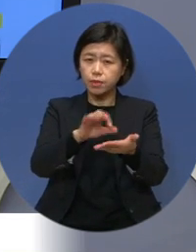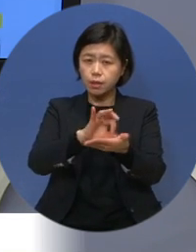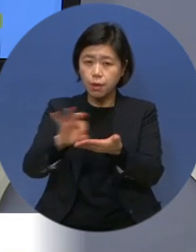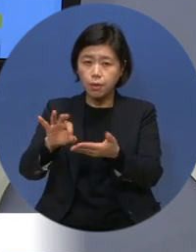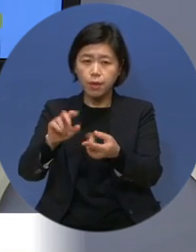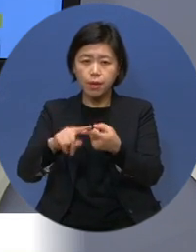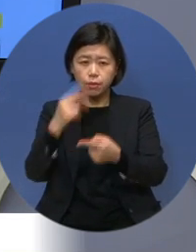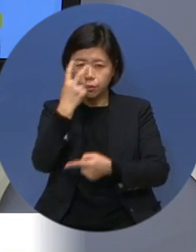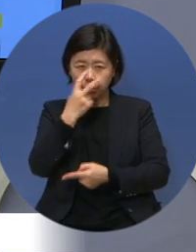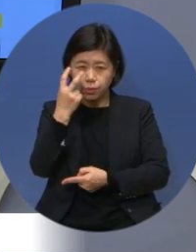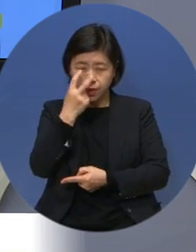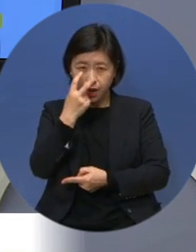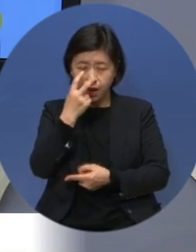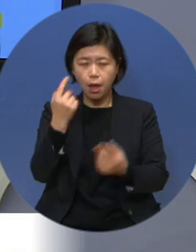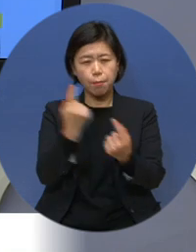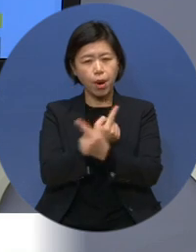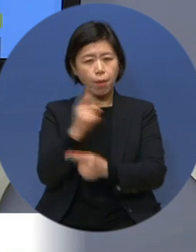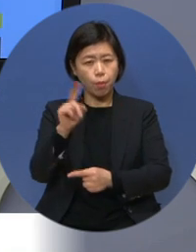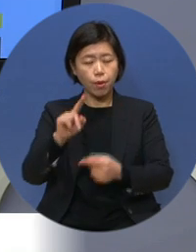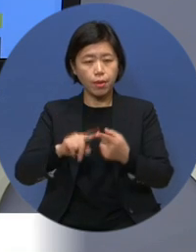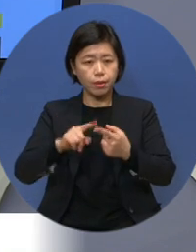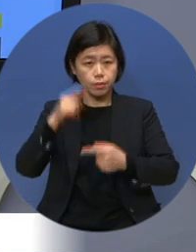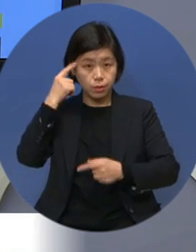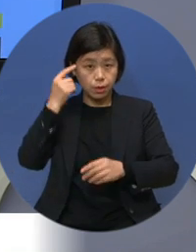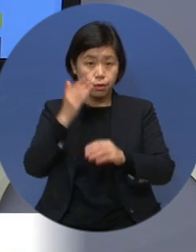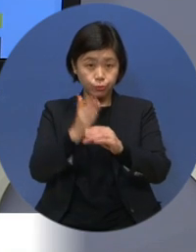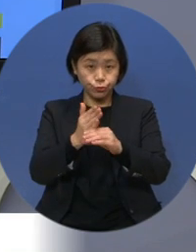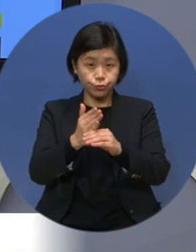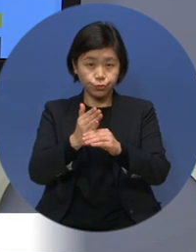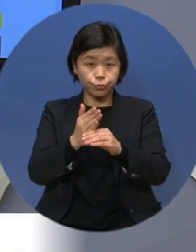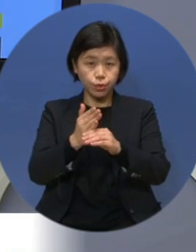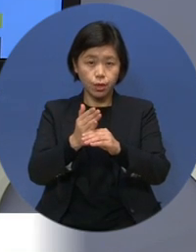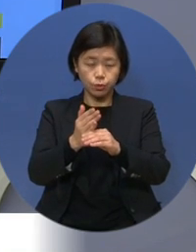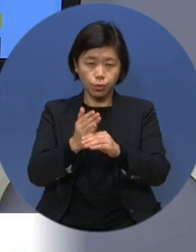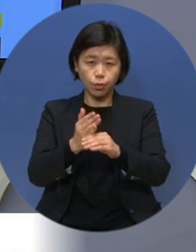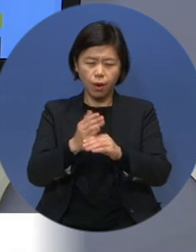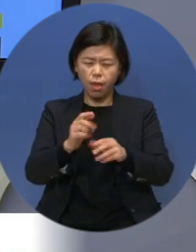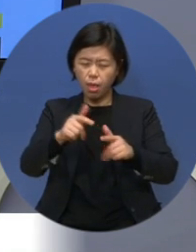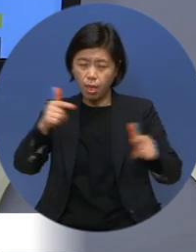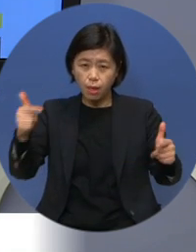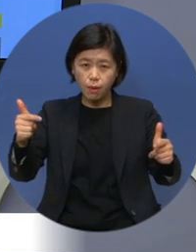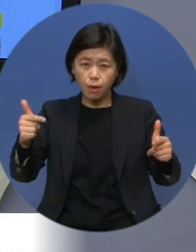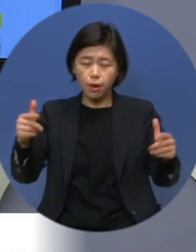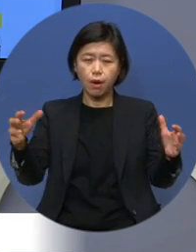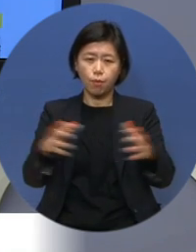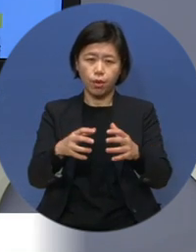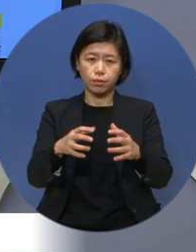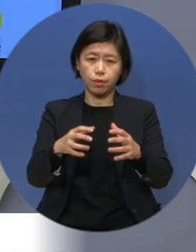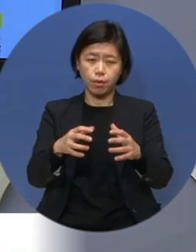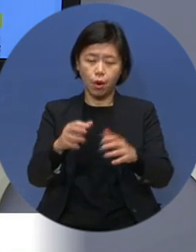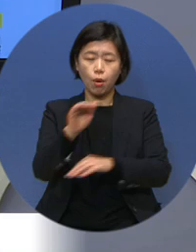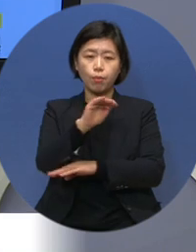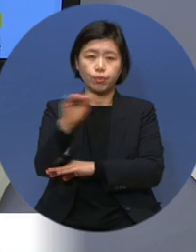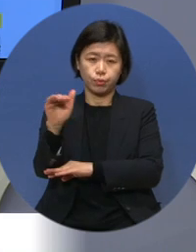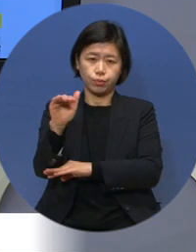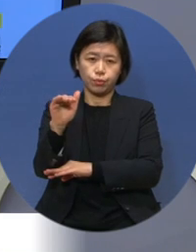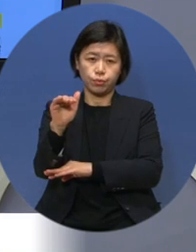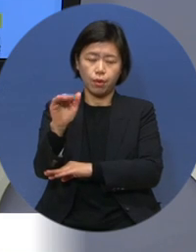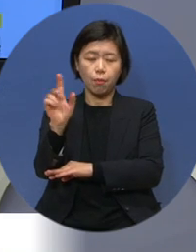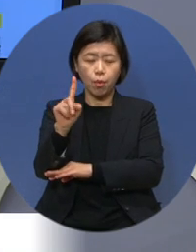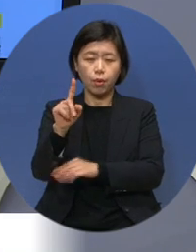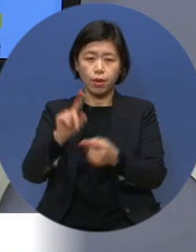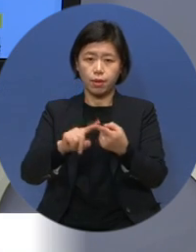마련하고 있으며 현재 기권 마다 다양한 젊 역 지침을 모아 표준적으로 활용할 저녁 지침 을 개발할